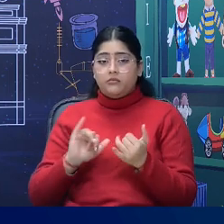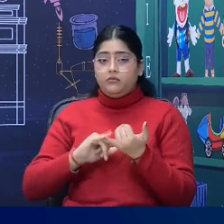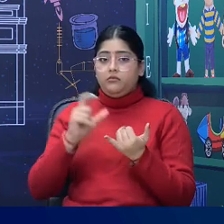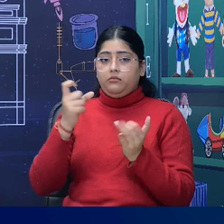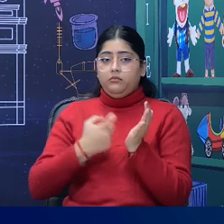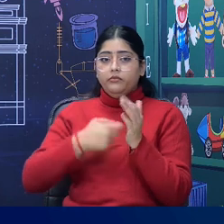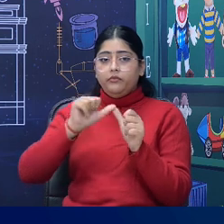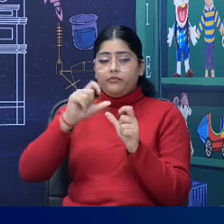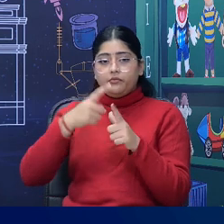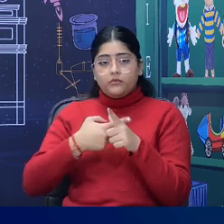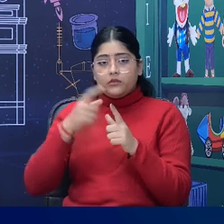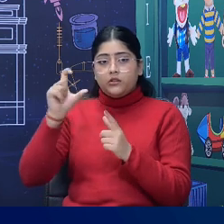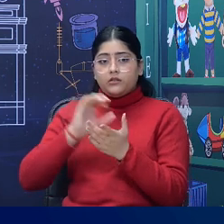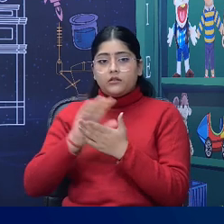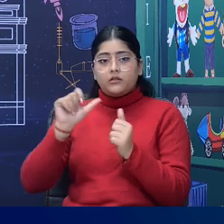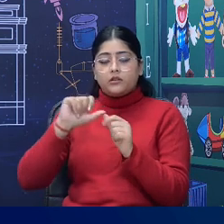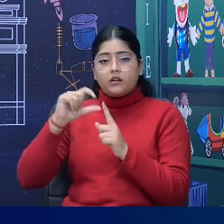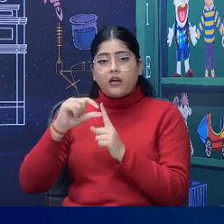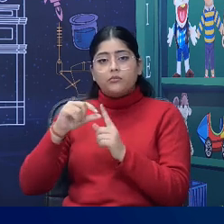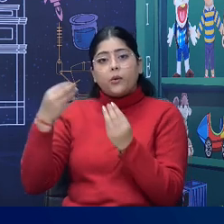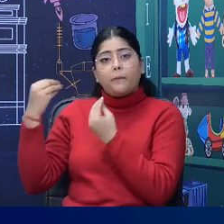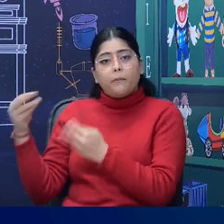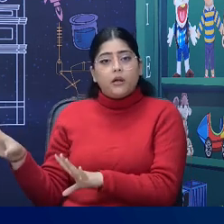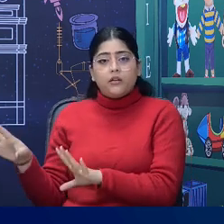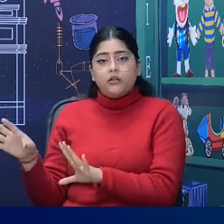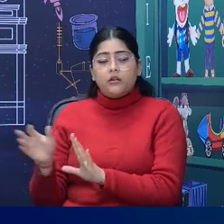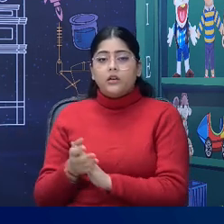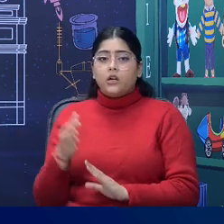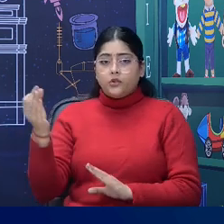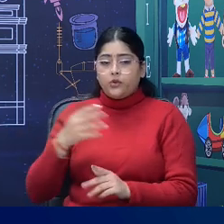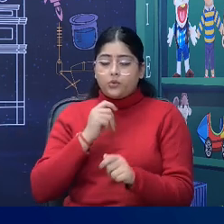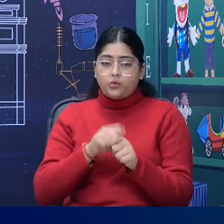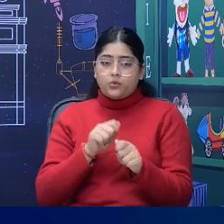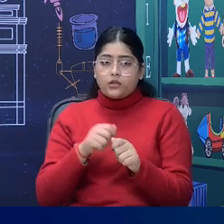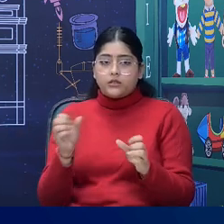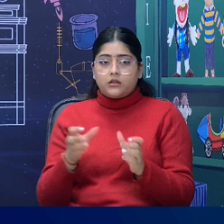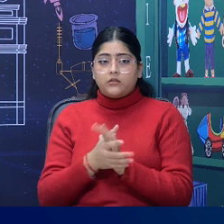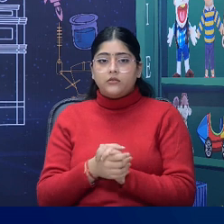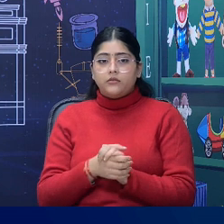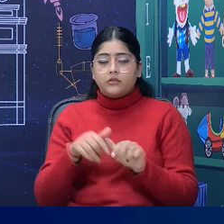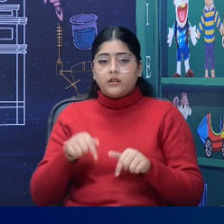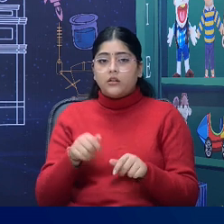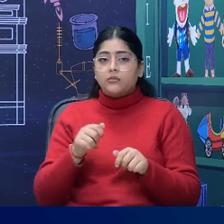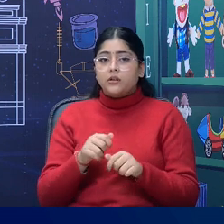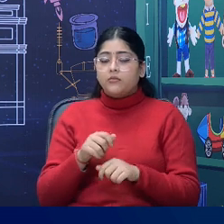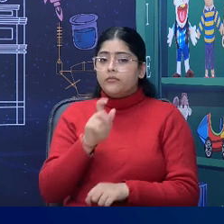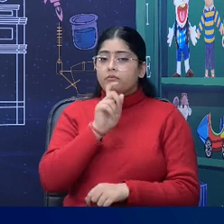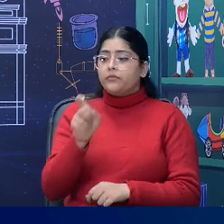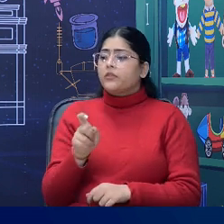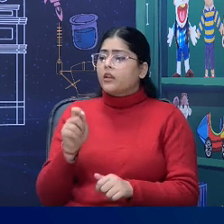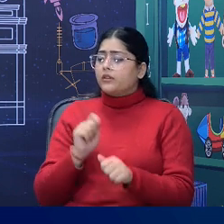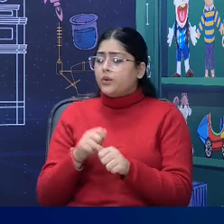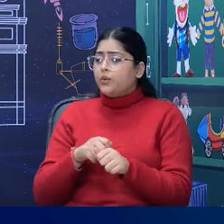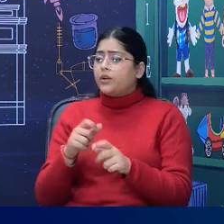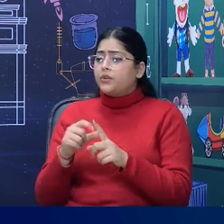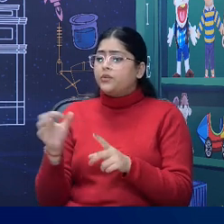पेटी को नदी में फेंककर नया काम शुरू कर दिया जी और तब वो लेखक पूछता है तो अब कौन सा धंधा करोगे तो क्या जवाब देता है धंधा